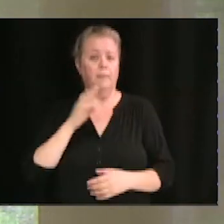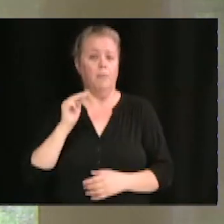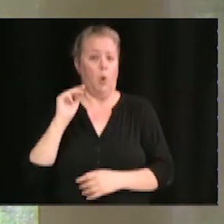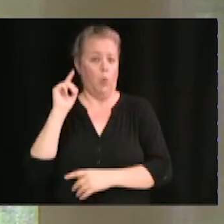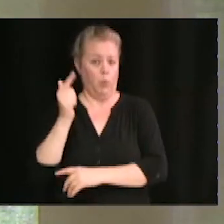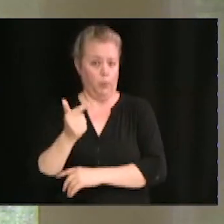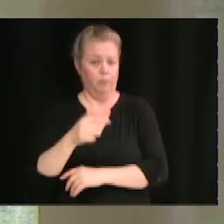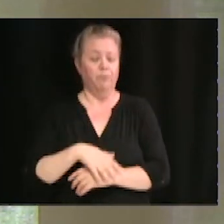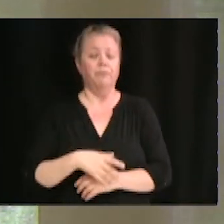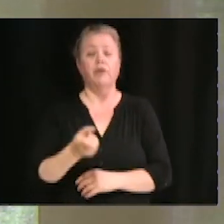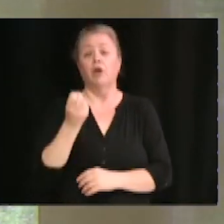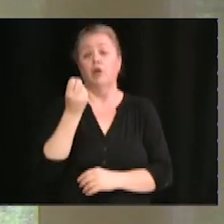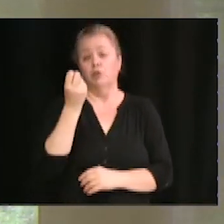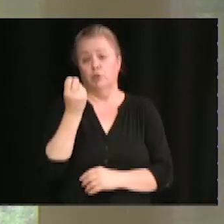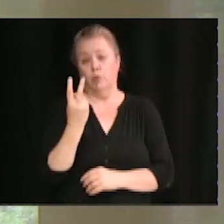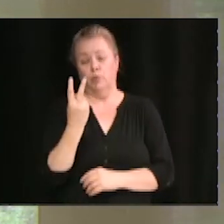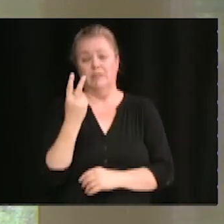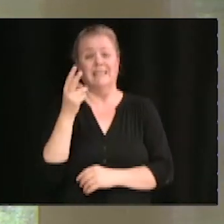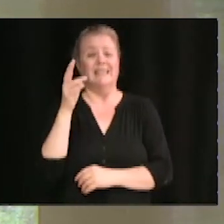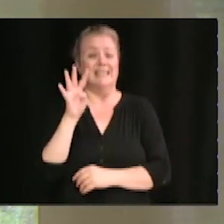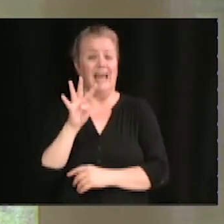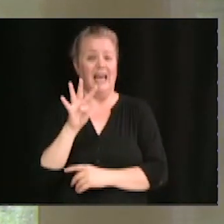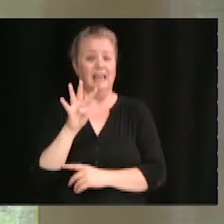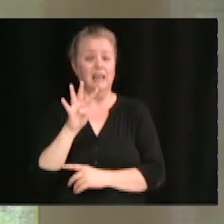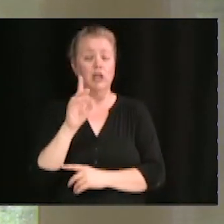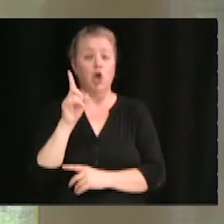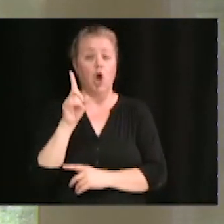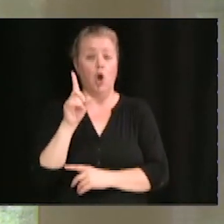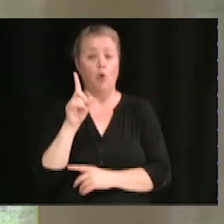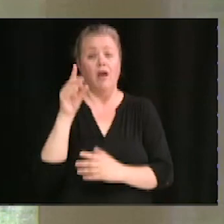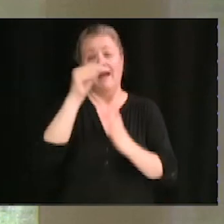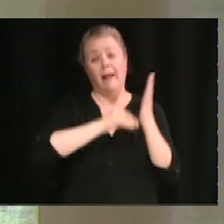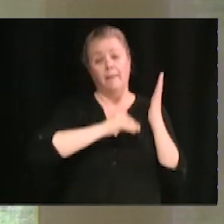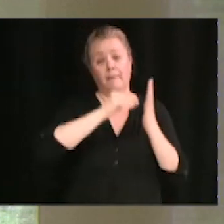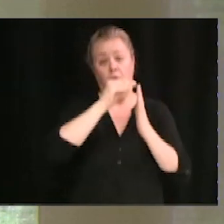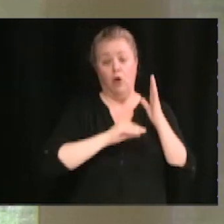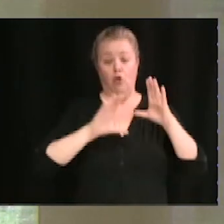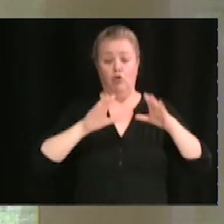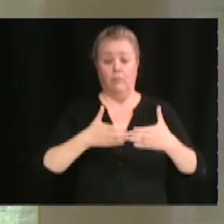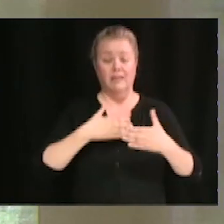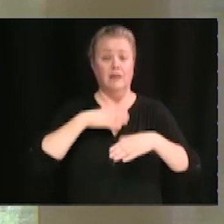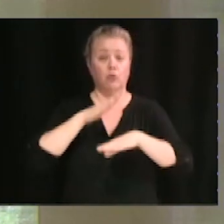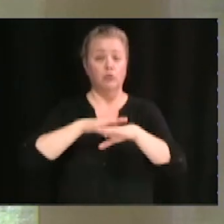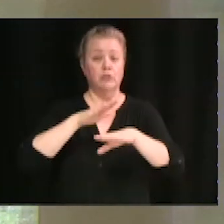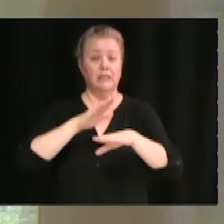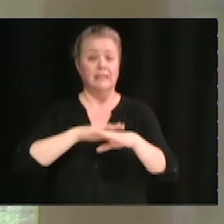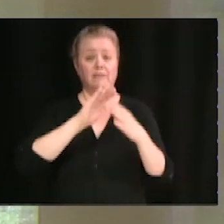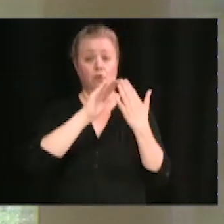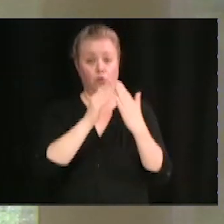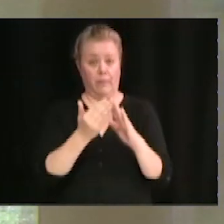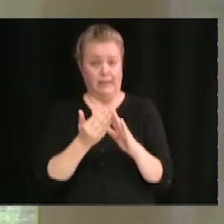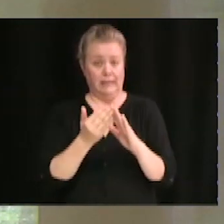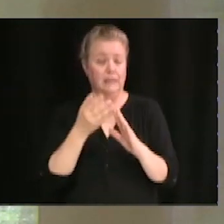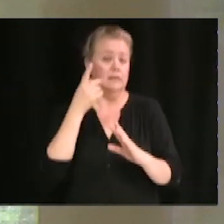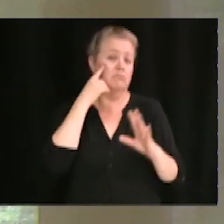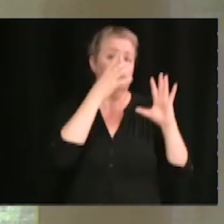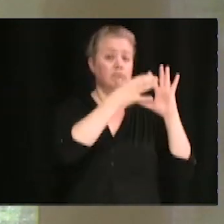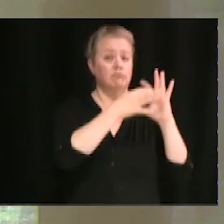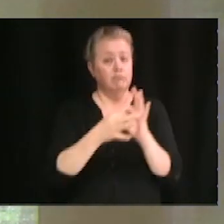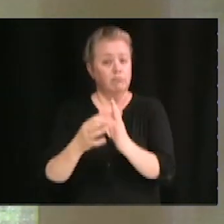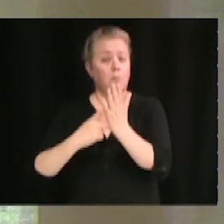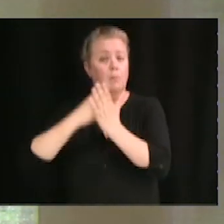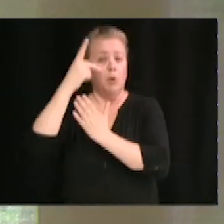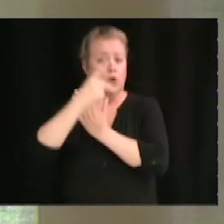.4.1. Rapport du Comité consultatif d'urbanisme de la Ville de Victoriaville relatif à des projets ayant trait au plan d